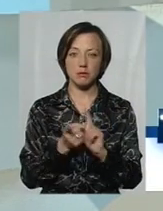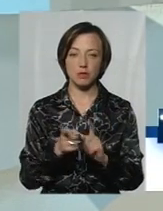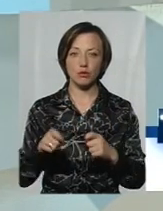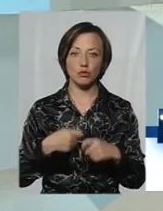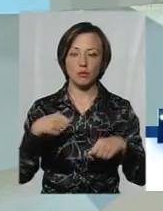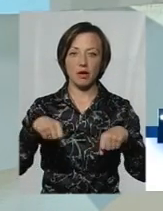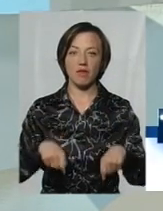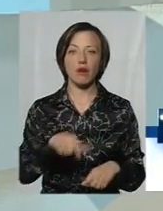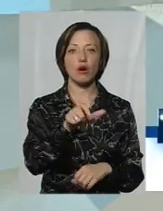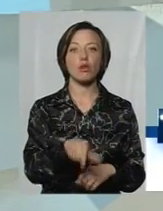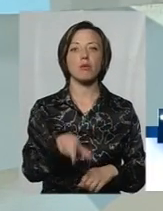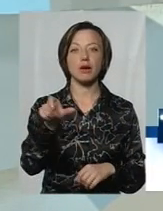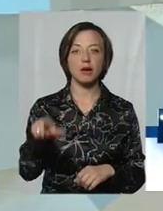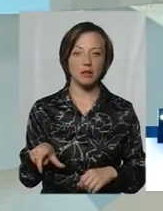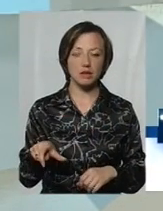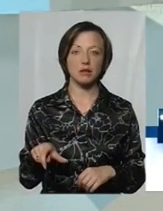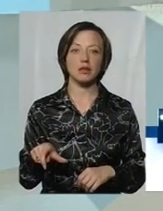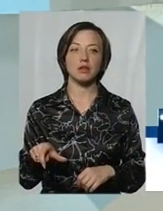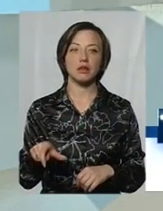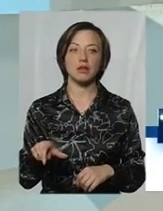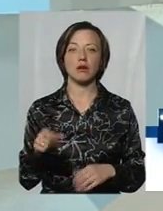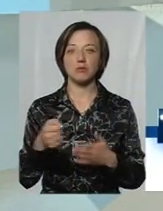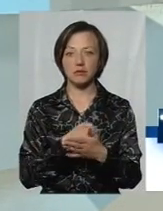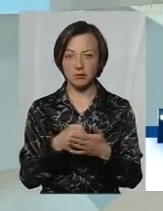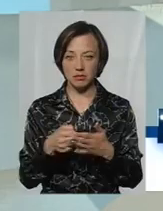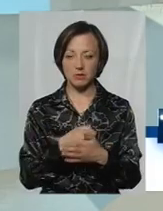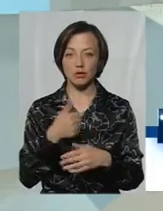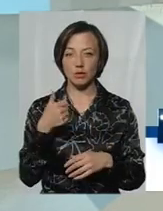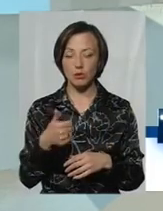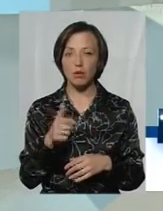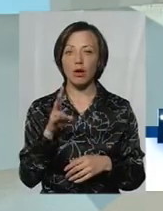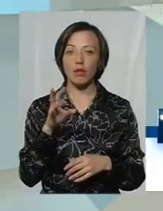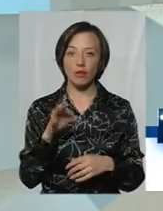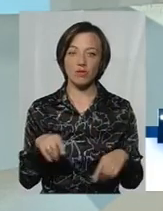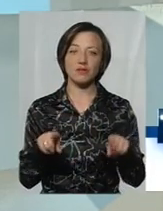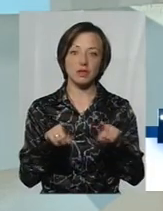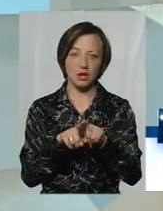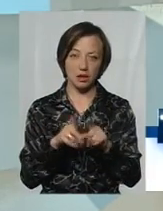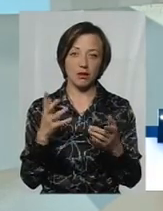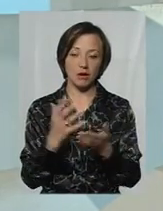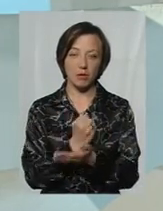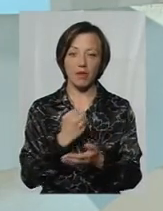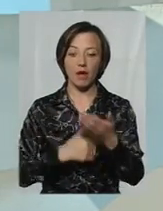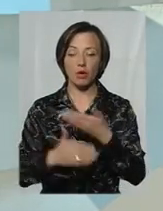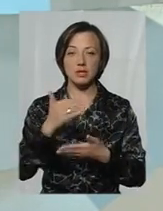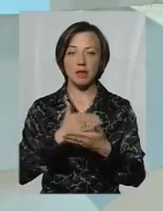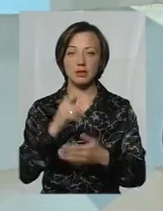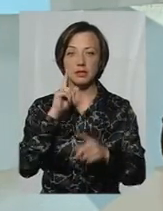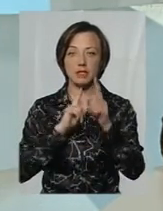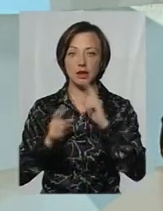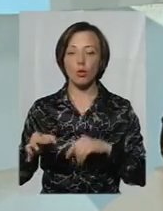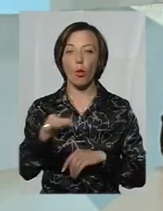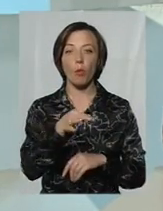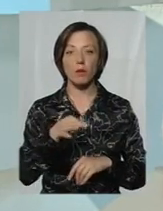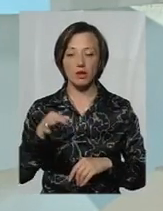Порушуються права громадян, вони стукають, і добре, що вони стукають, і все-таки їм відкривають, бо на останній сесії